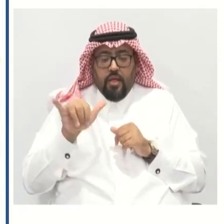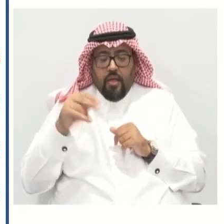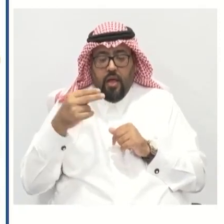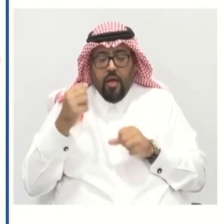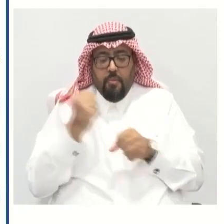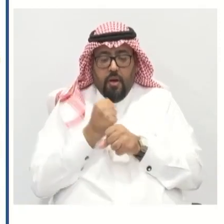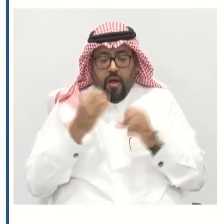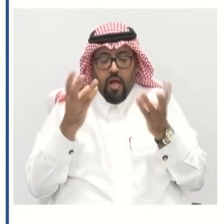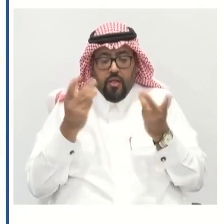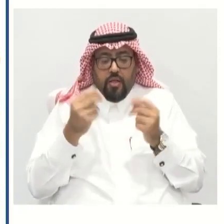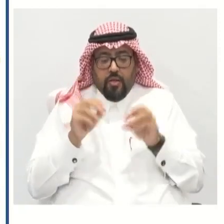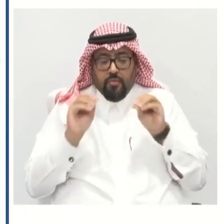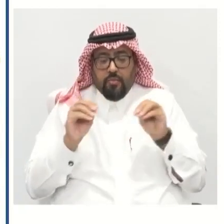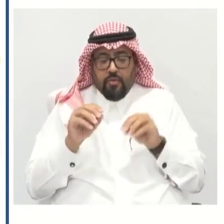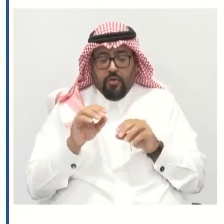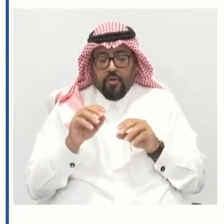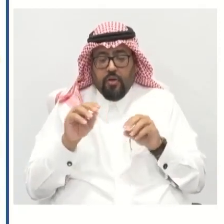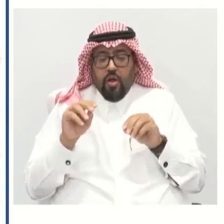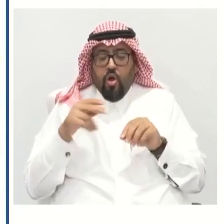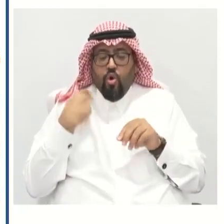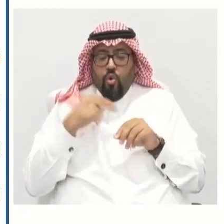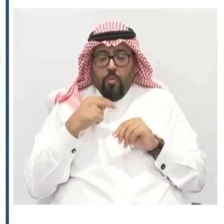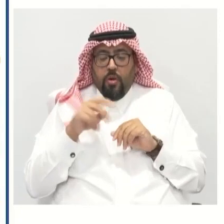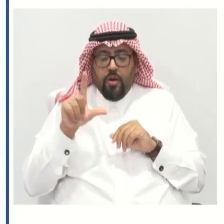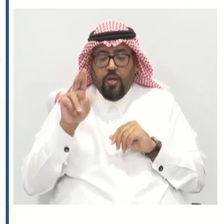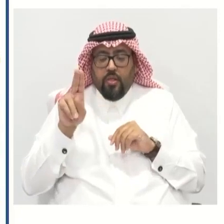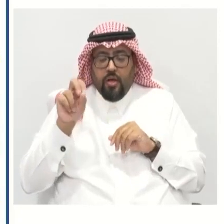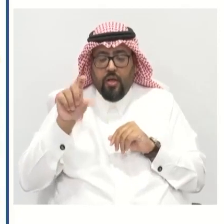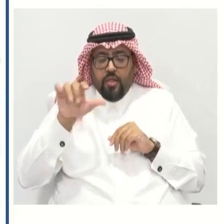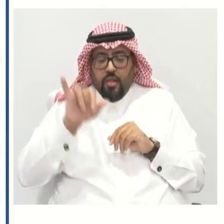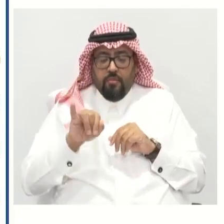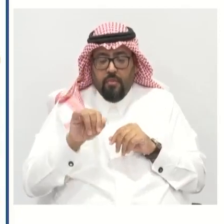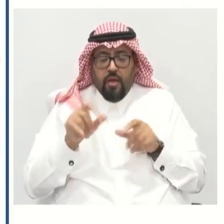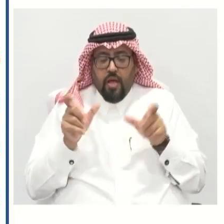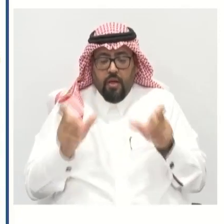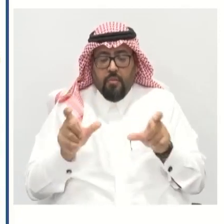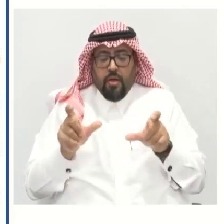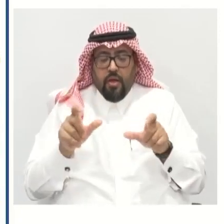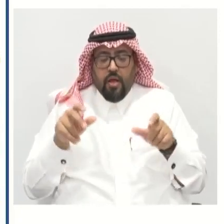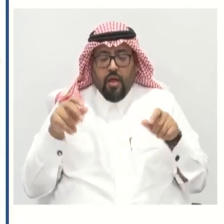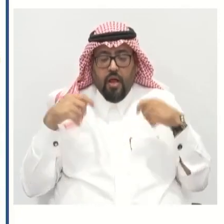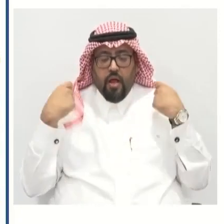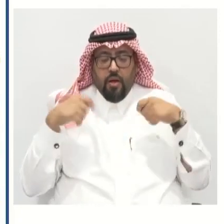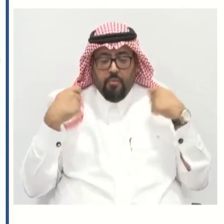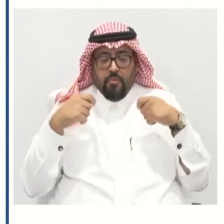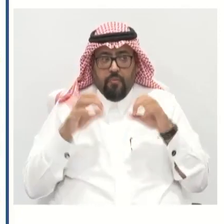يعمل عدد من الاجهزه الحكوميه لتقديم الحمايه الاجتماعيه